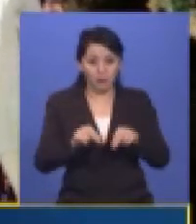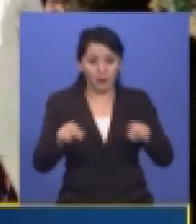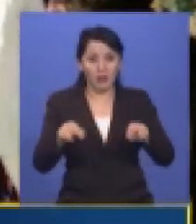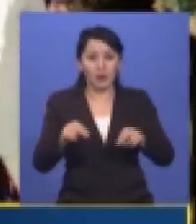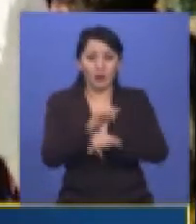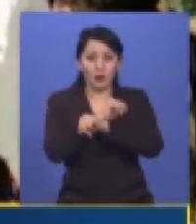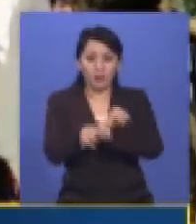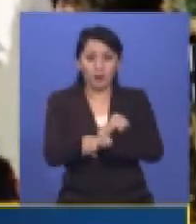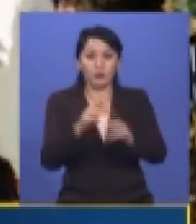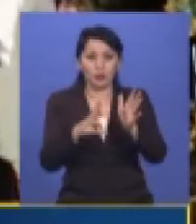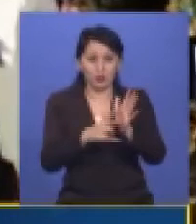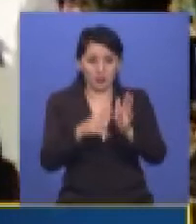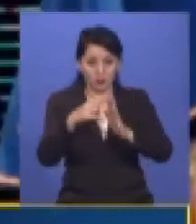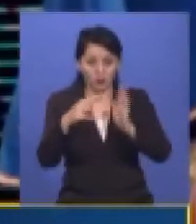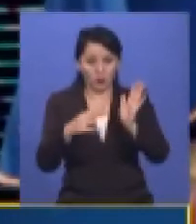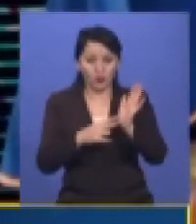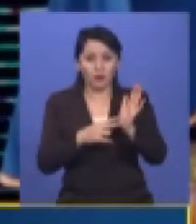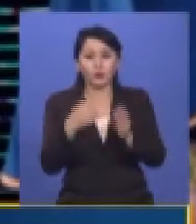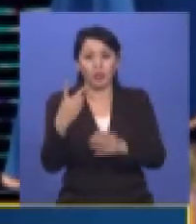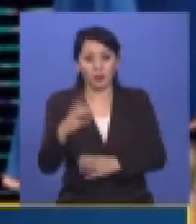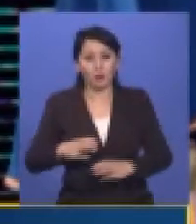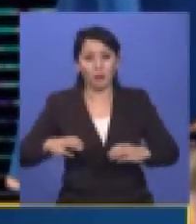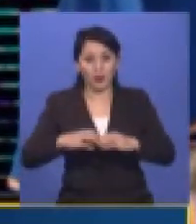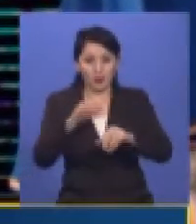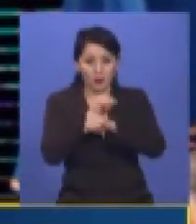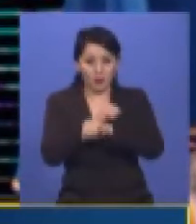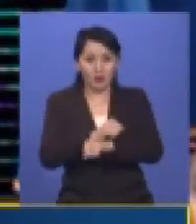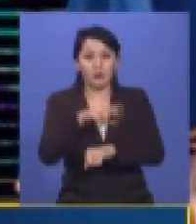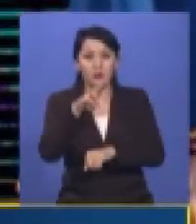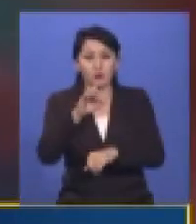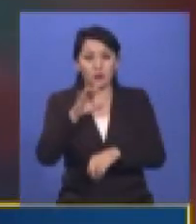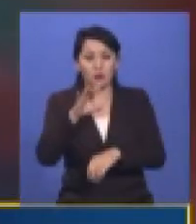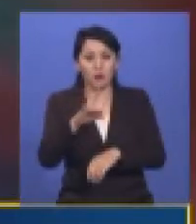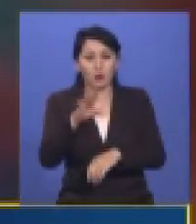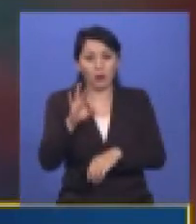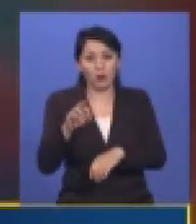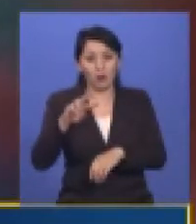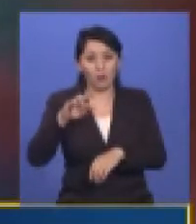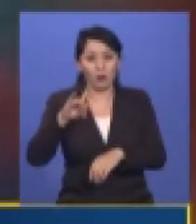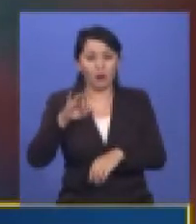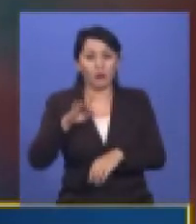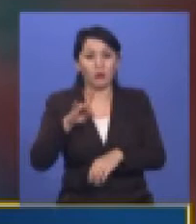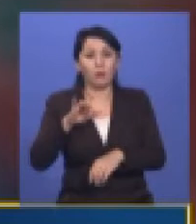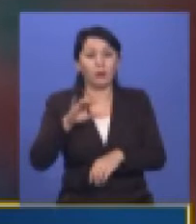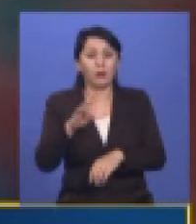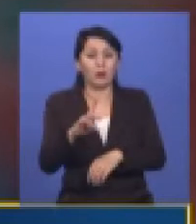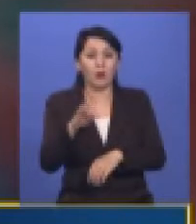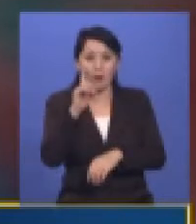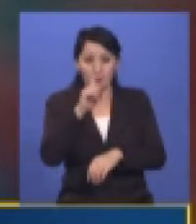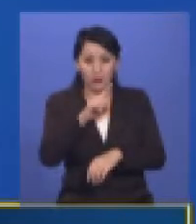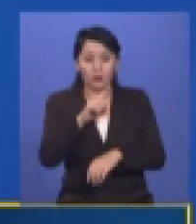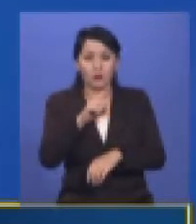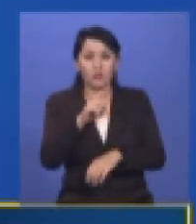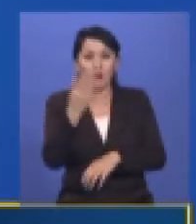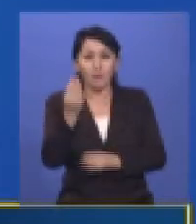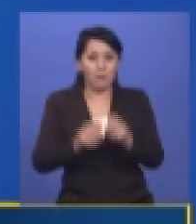намысын 8 жастан 17 жасқа дейінгі екі топ қорғады. Ақшақар балетінен Жизель вариациясынан, Золушка миниатюрасынан